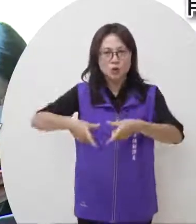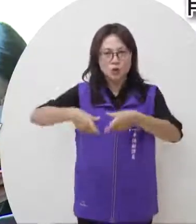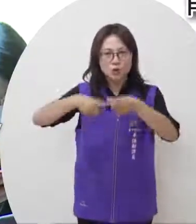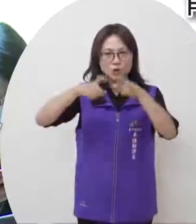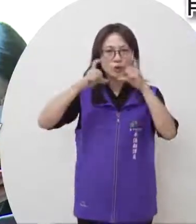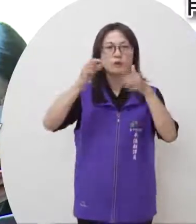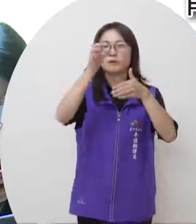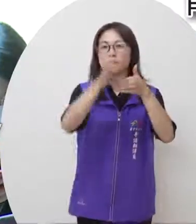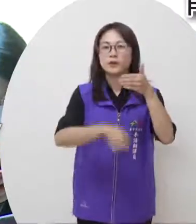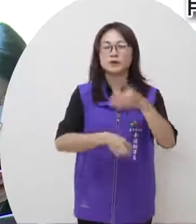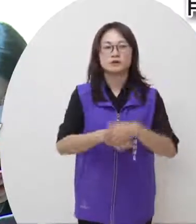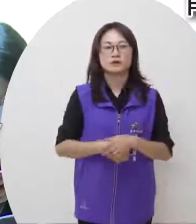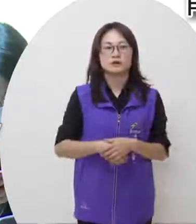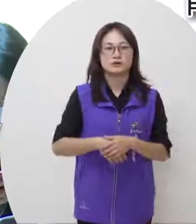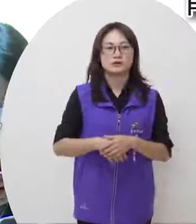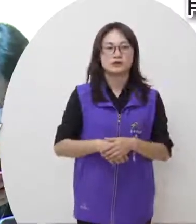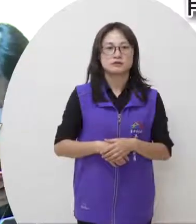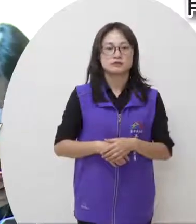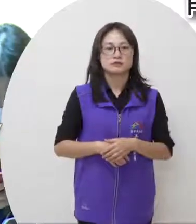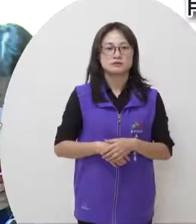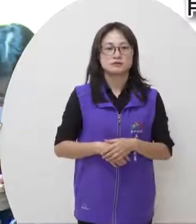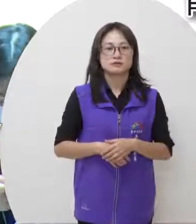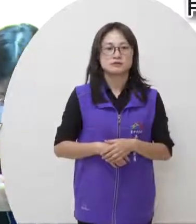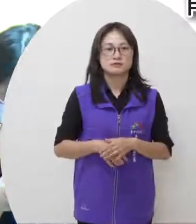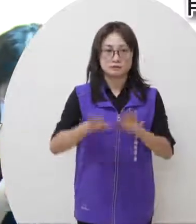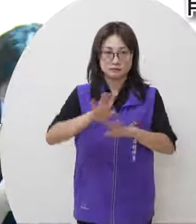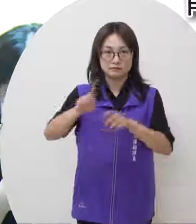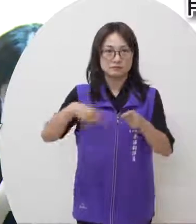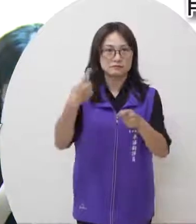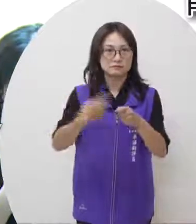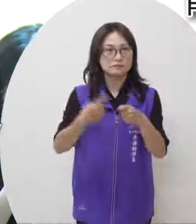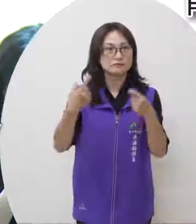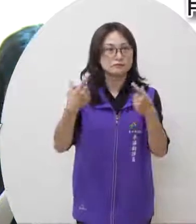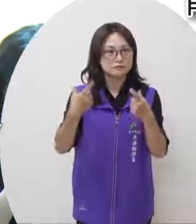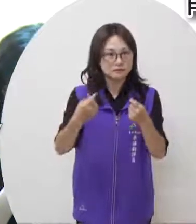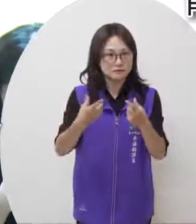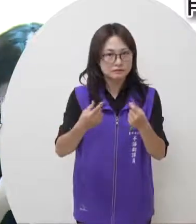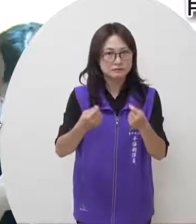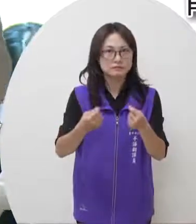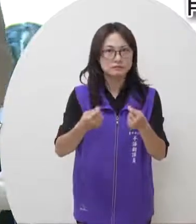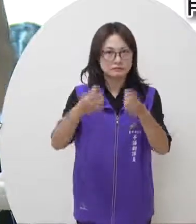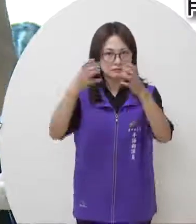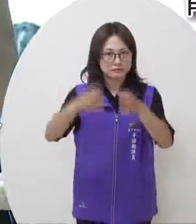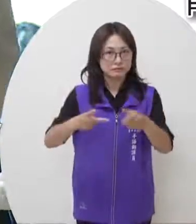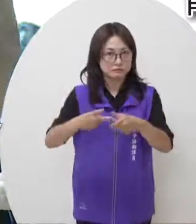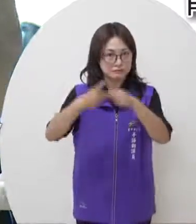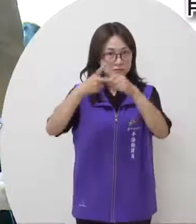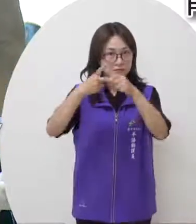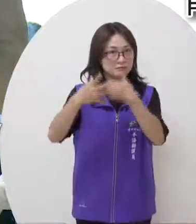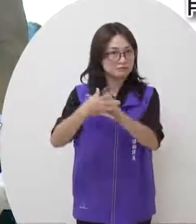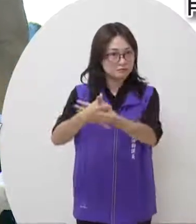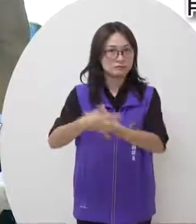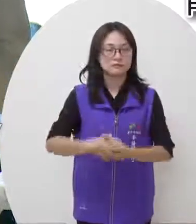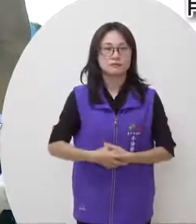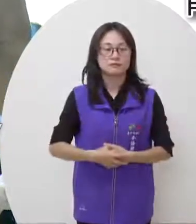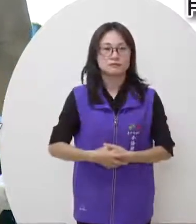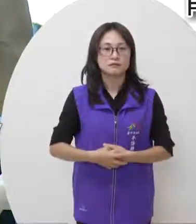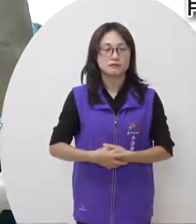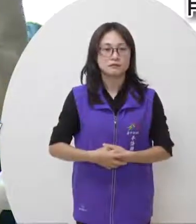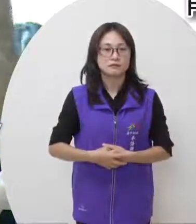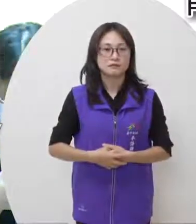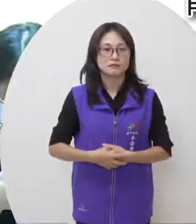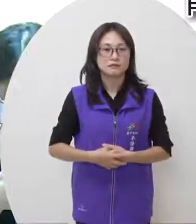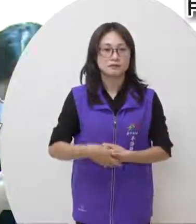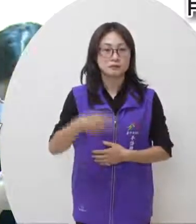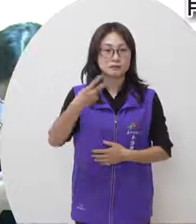有这个学习对象，良性竞争。那今年也是我们在恢复之后的第二次哦。那下面呢，交通局办理了相关车